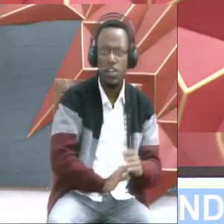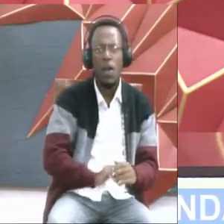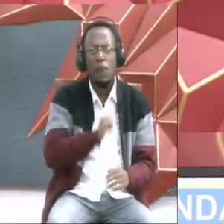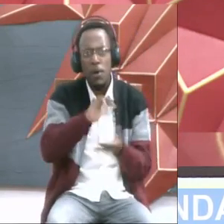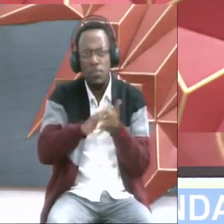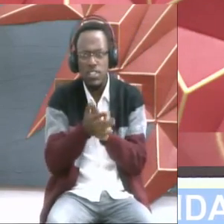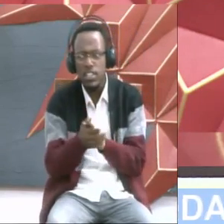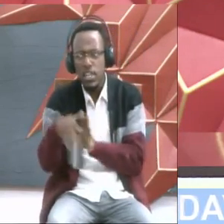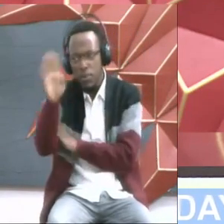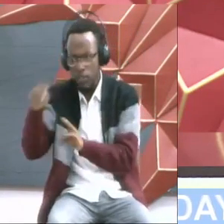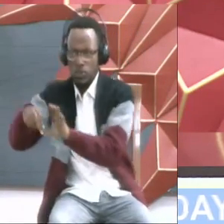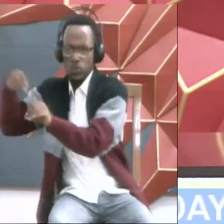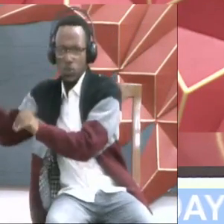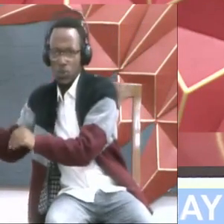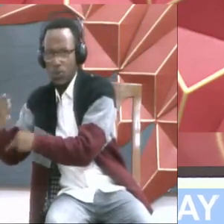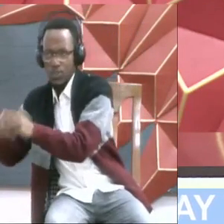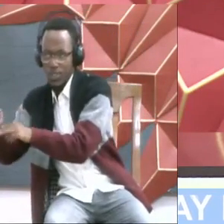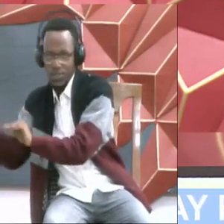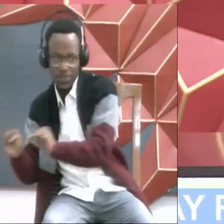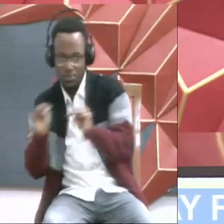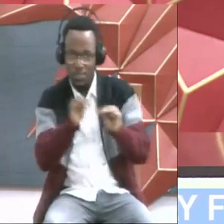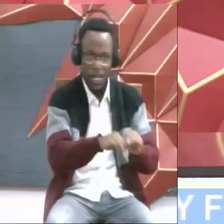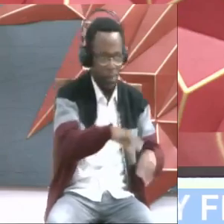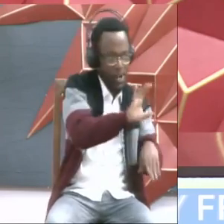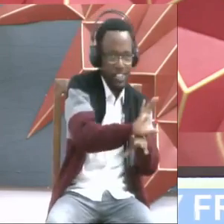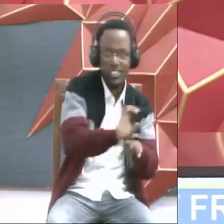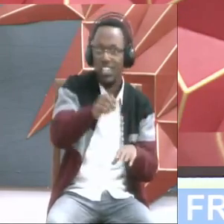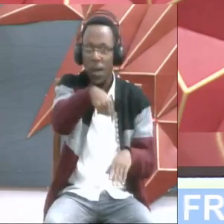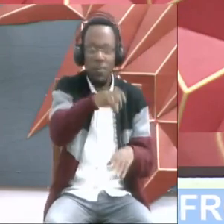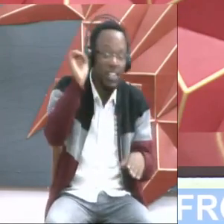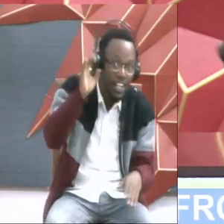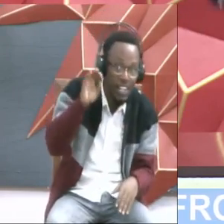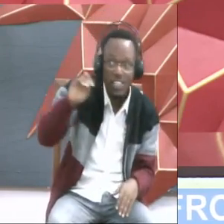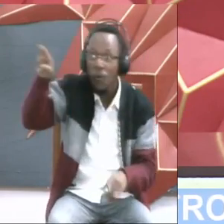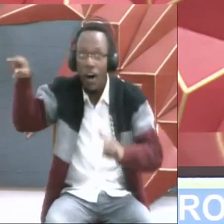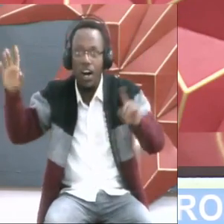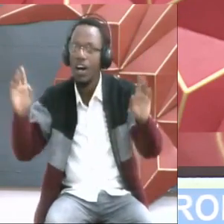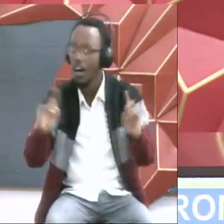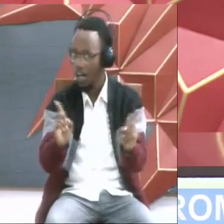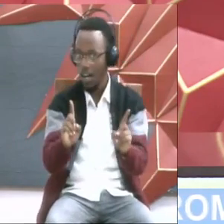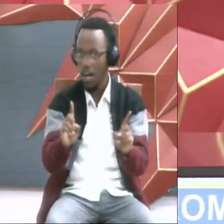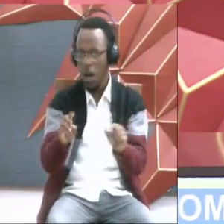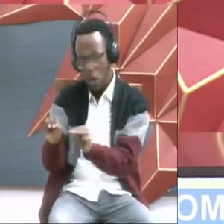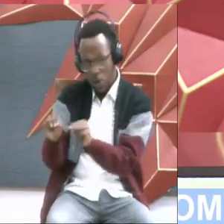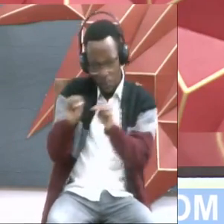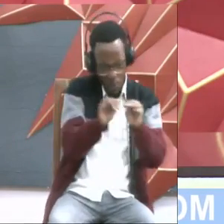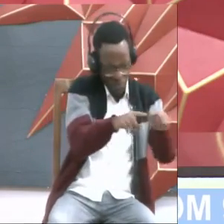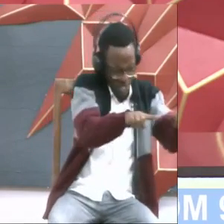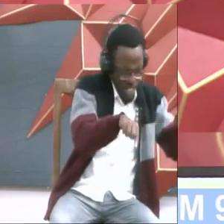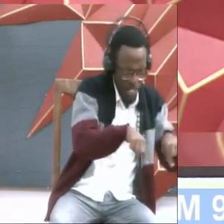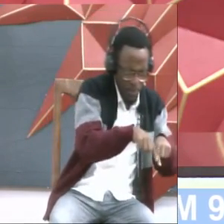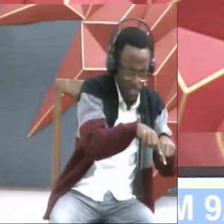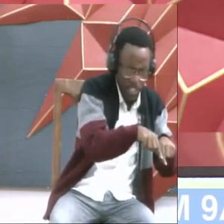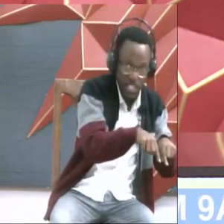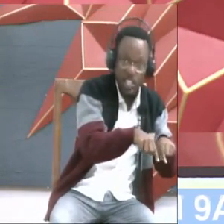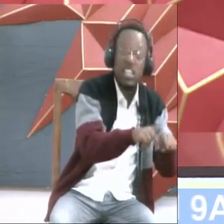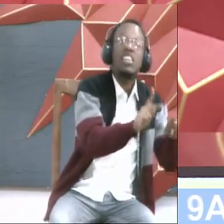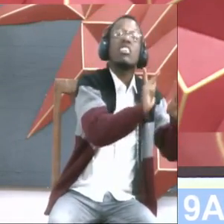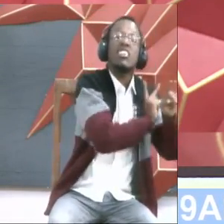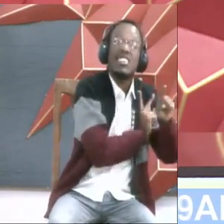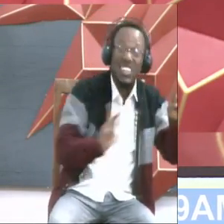mu ishengero rya hano cyangwa rya hariya ntabwo yatwimuriye mu bwami bw'umwana wiwe